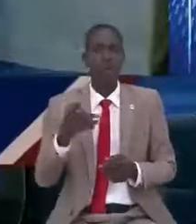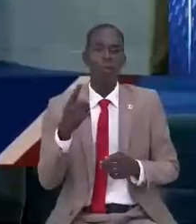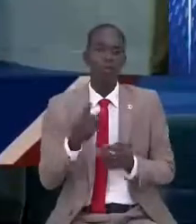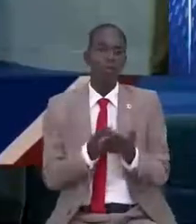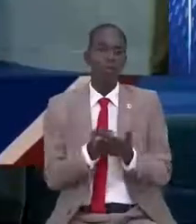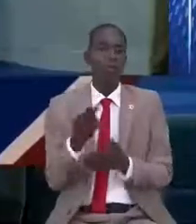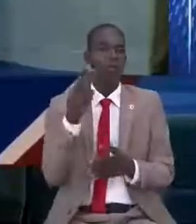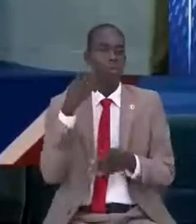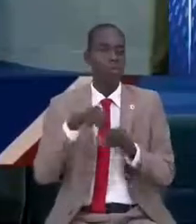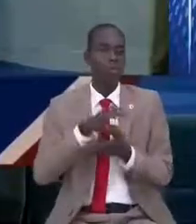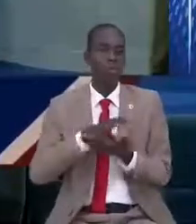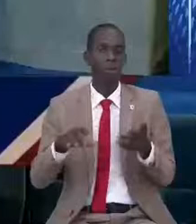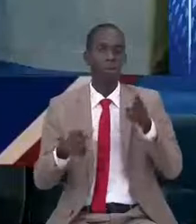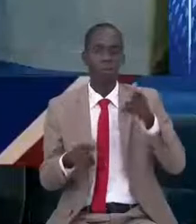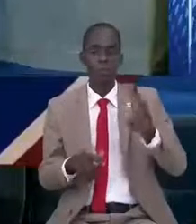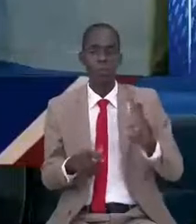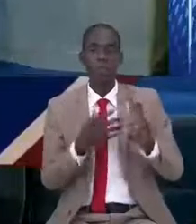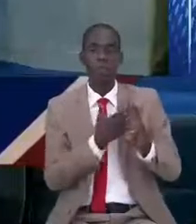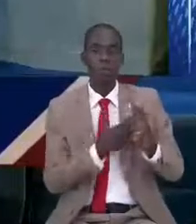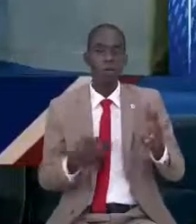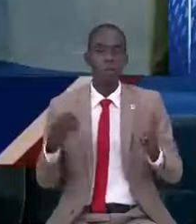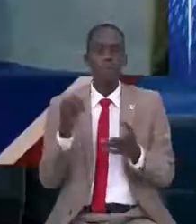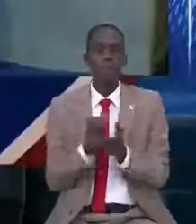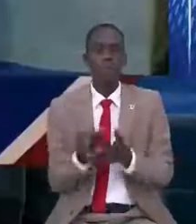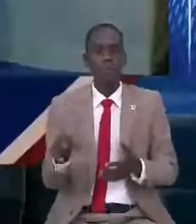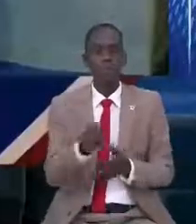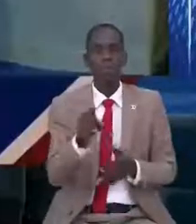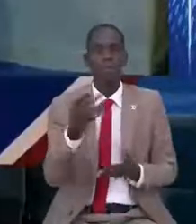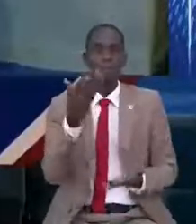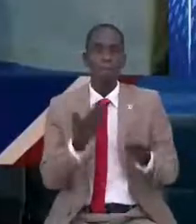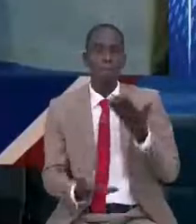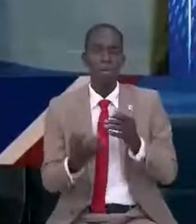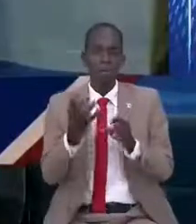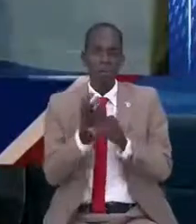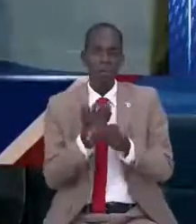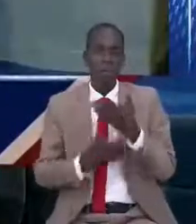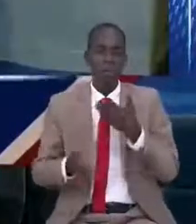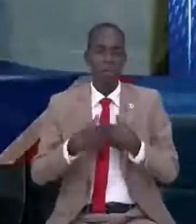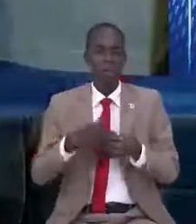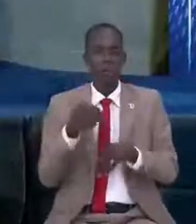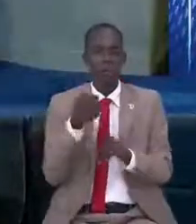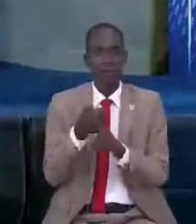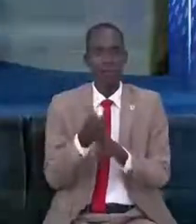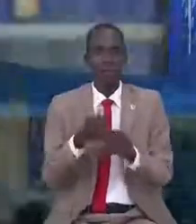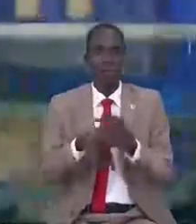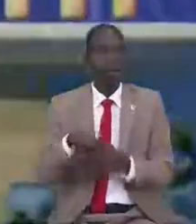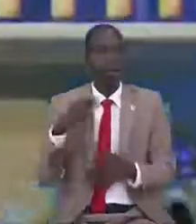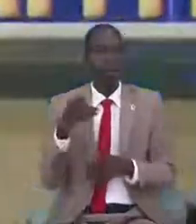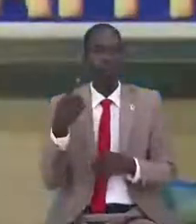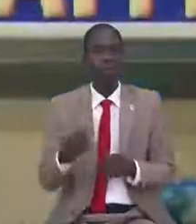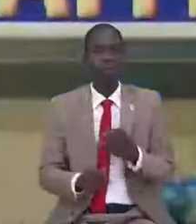de la vérité. Verset 26. Et que revenus à leur bon sens, ils